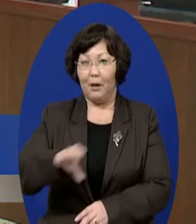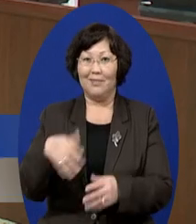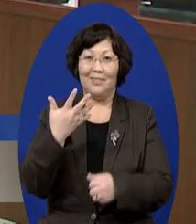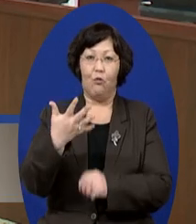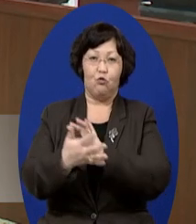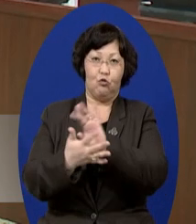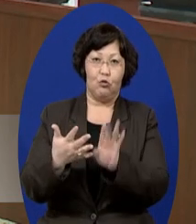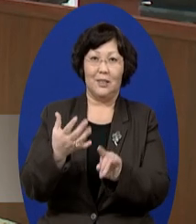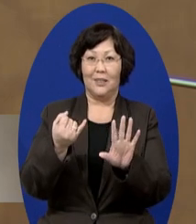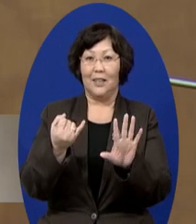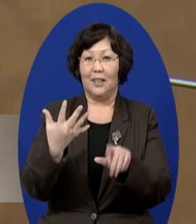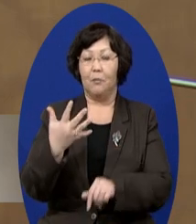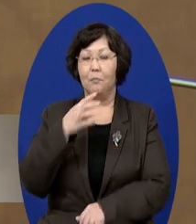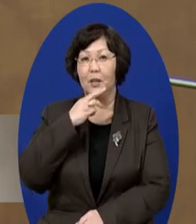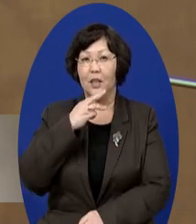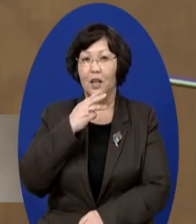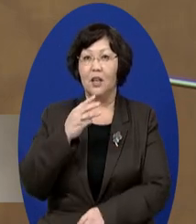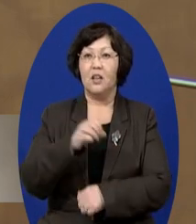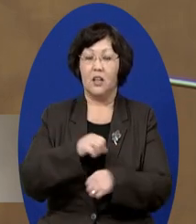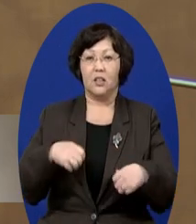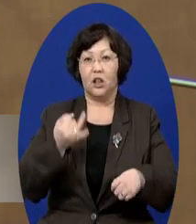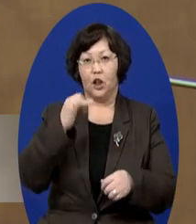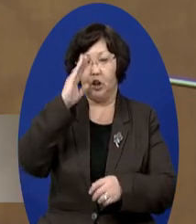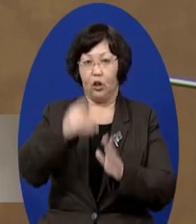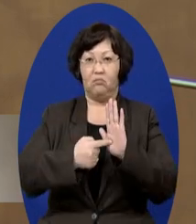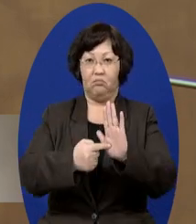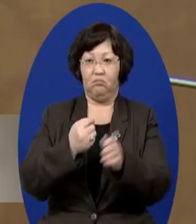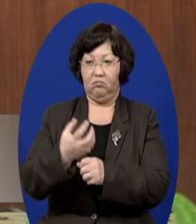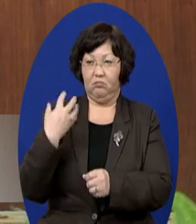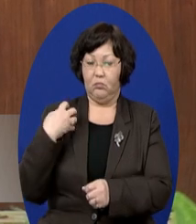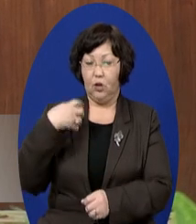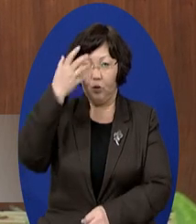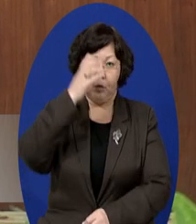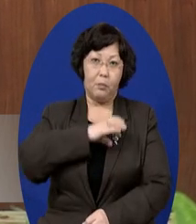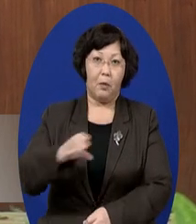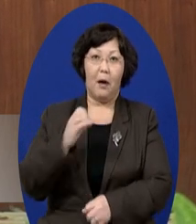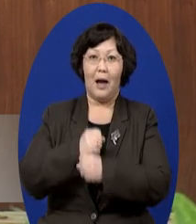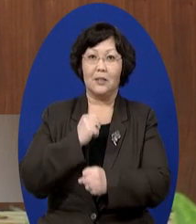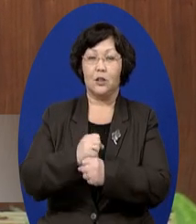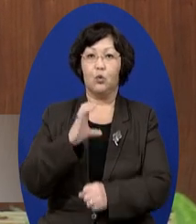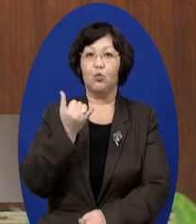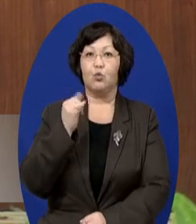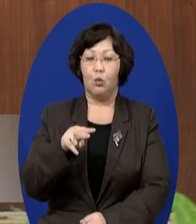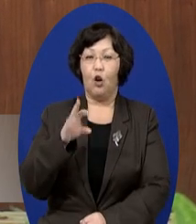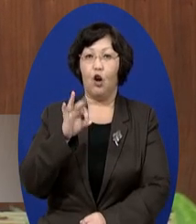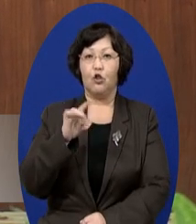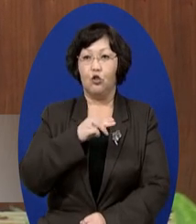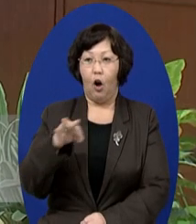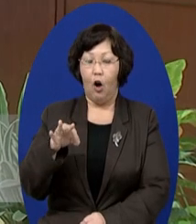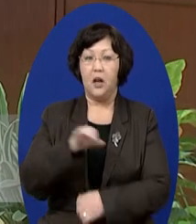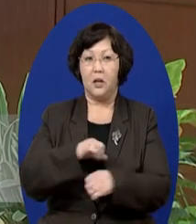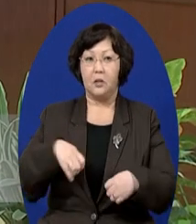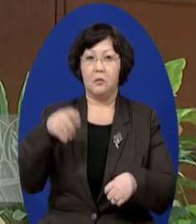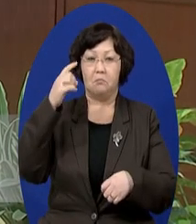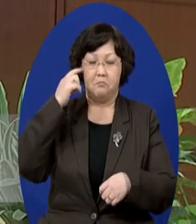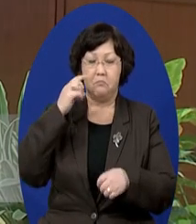65 мэдээллийг олон нийтэд ил байлгах үүргийг хүлээж байна. Тодорхойлбол төрийн байгууллагууд ажлын сул оронтой олон нийтэд нээлттэй байх ёстой. Мөн